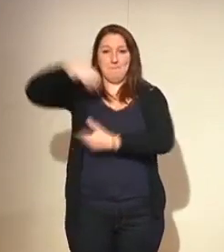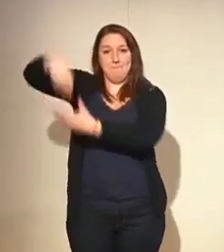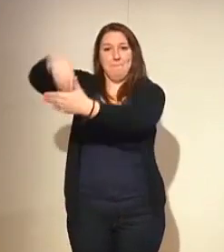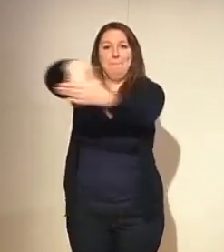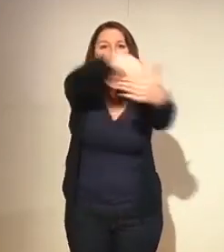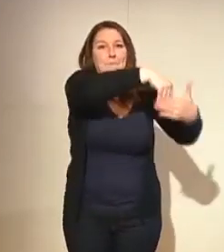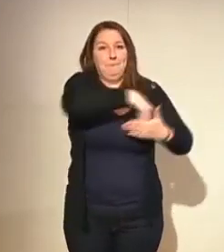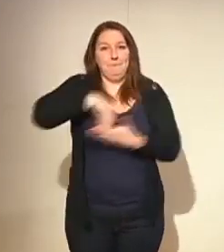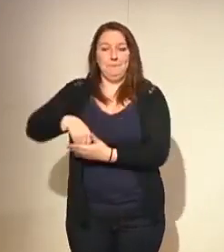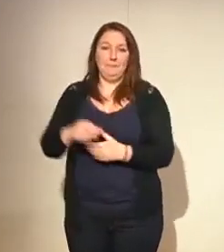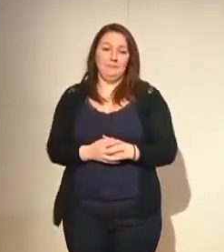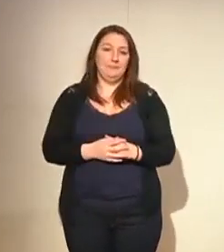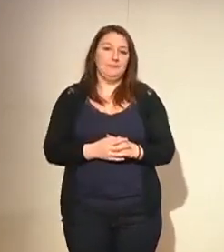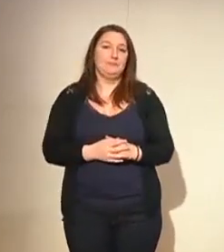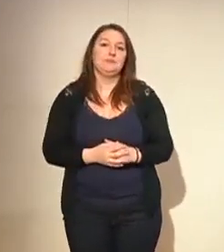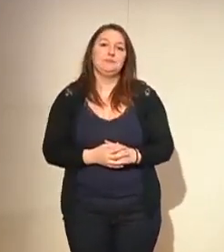secret